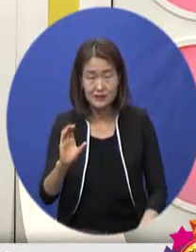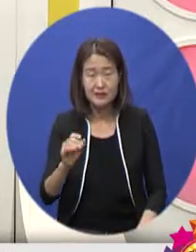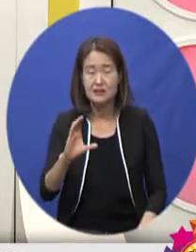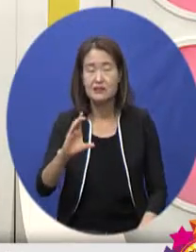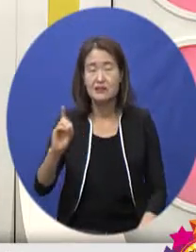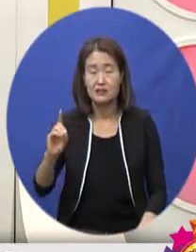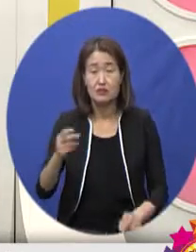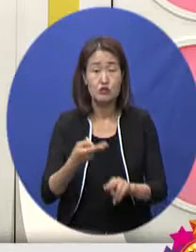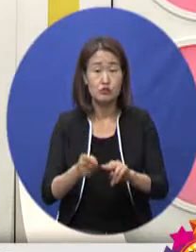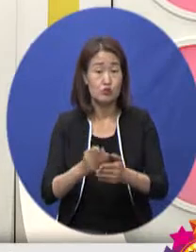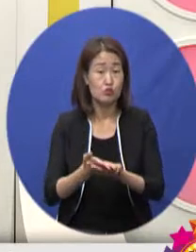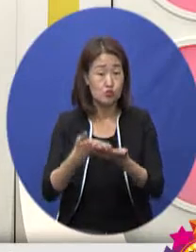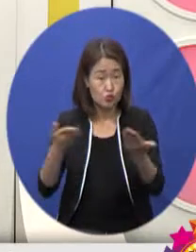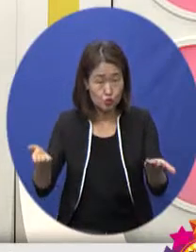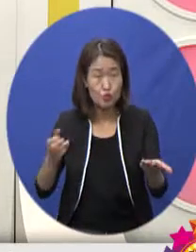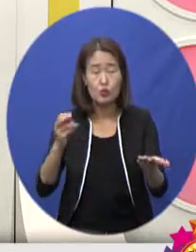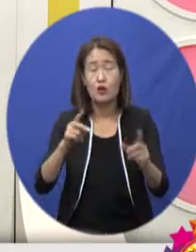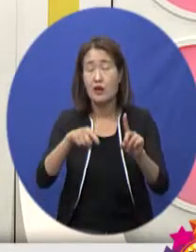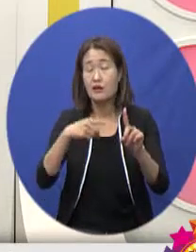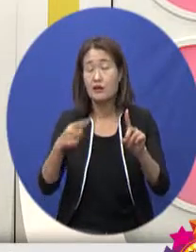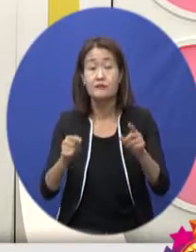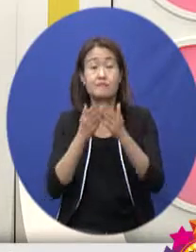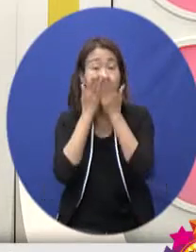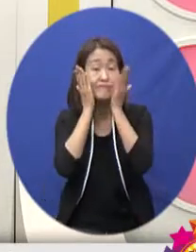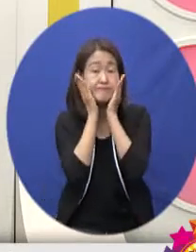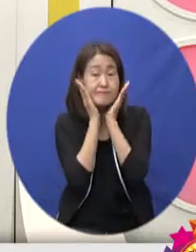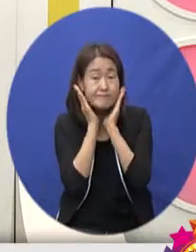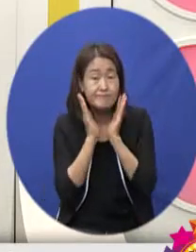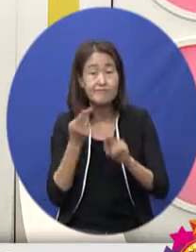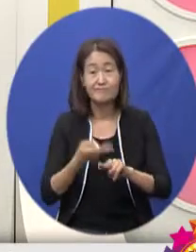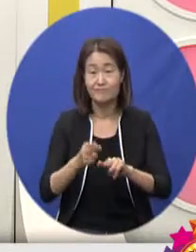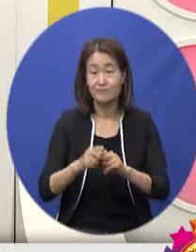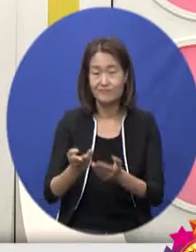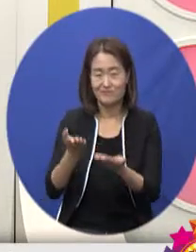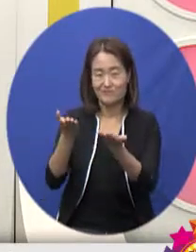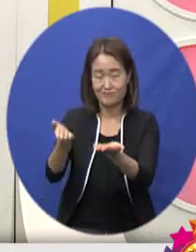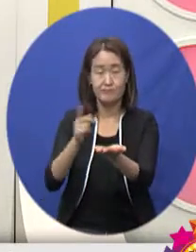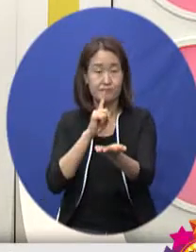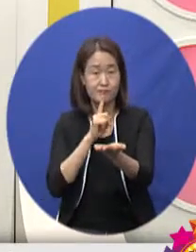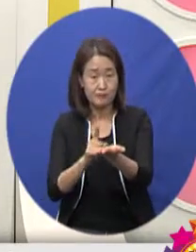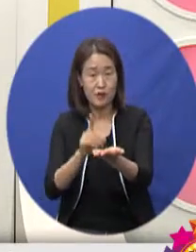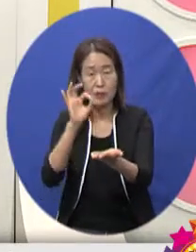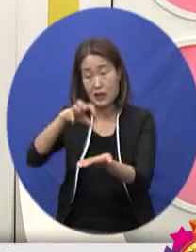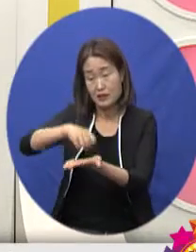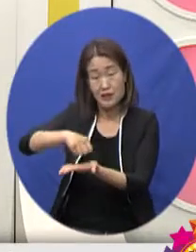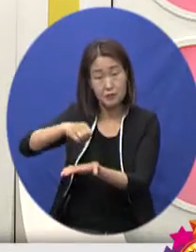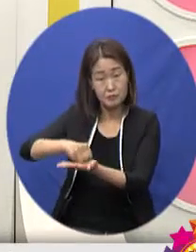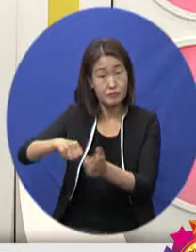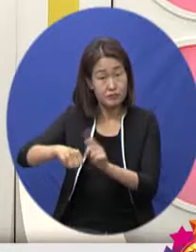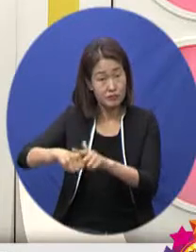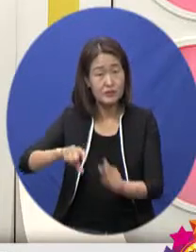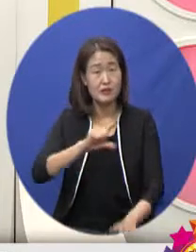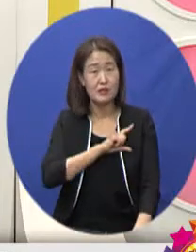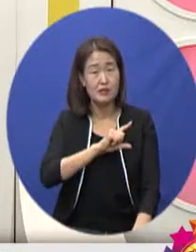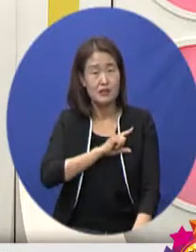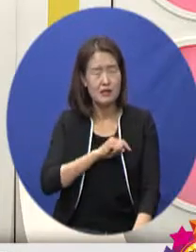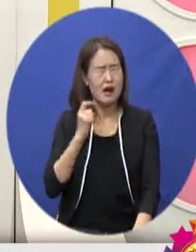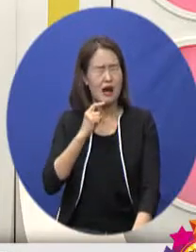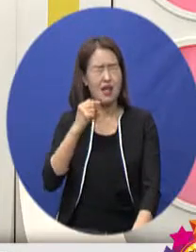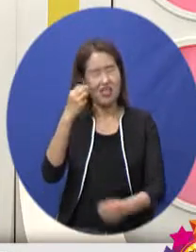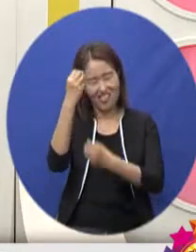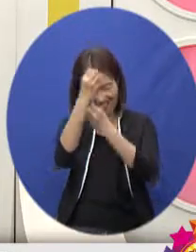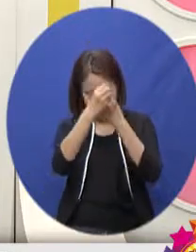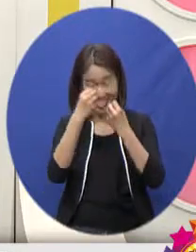붙이면 촉촉해지는 마스크팩을 보내드리도록 하겠습니다. 네, 이 나물의 이름을 들으면 왠지 취할 것 같아요.